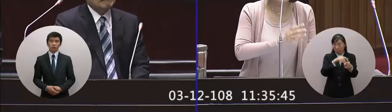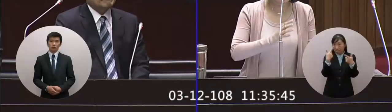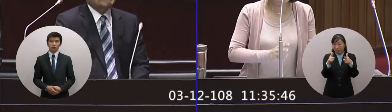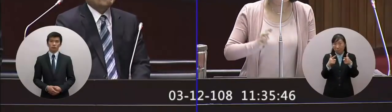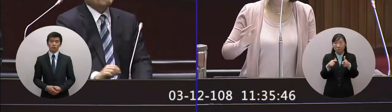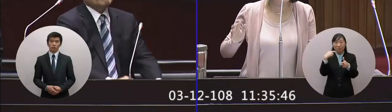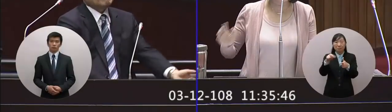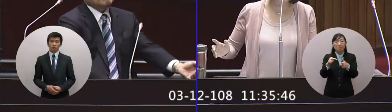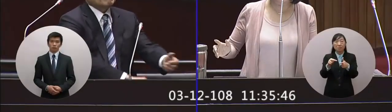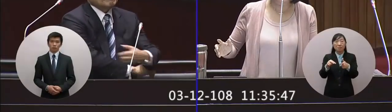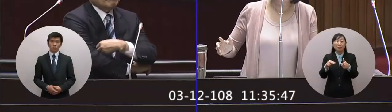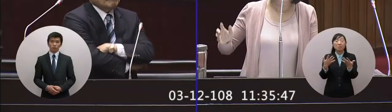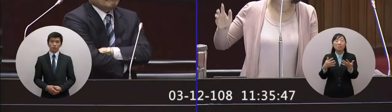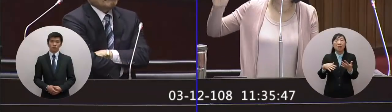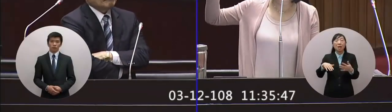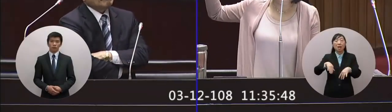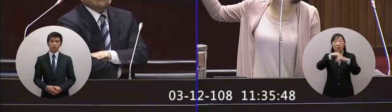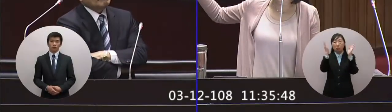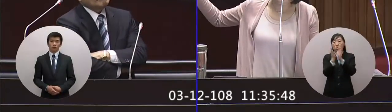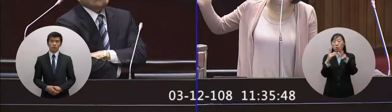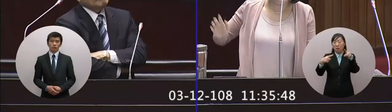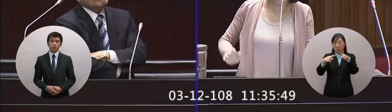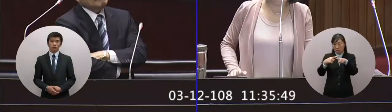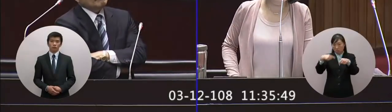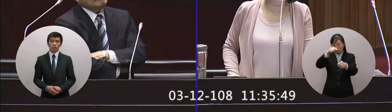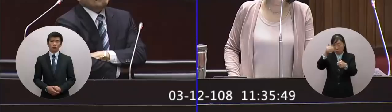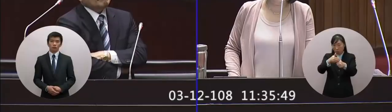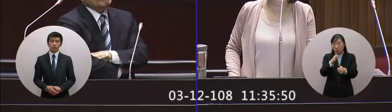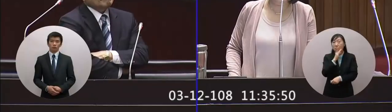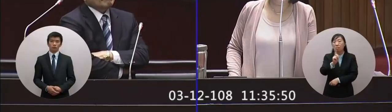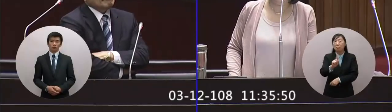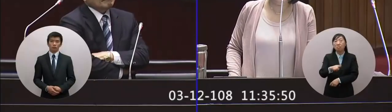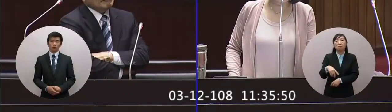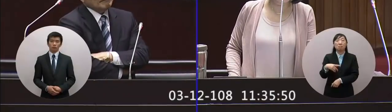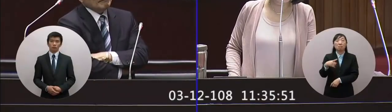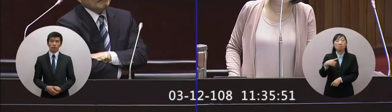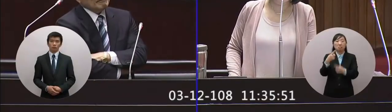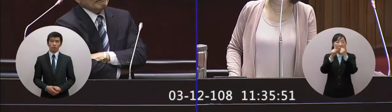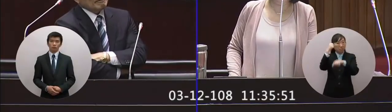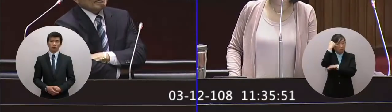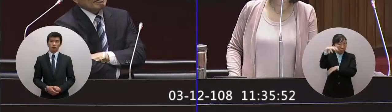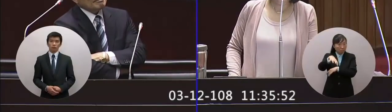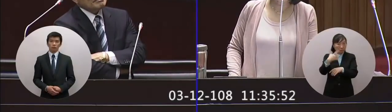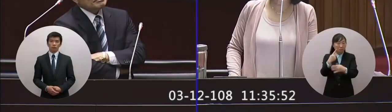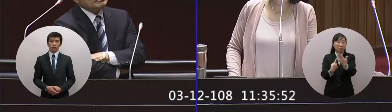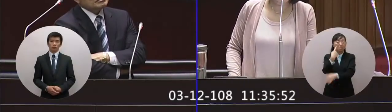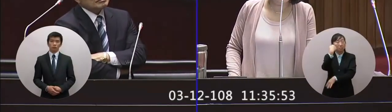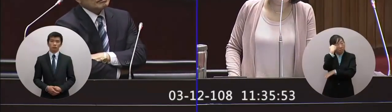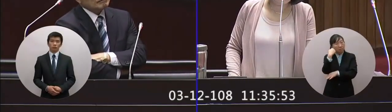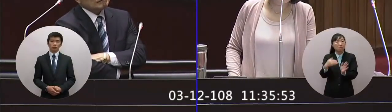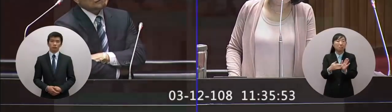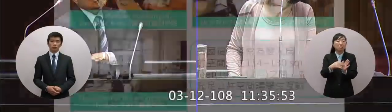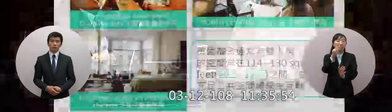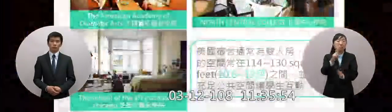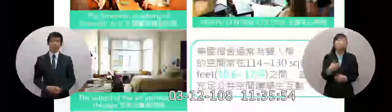要做全人教育，就是我今天的主题，宿舍不只是宿舍。下一页，看看国外案